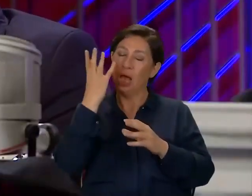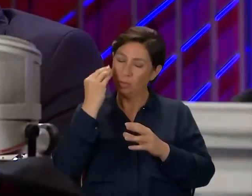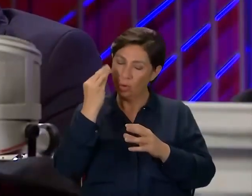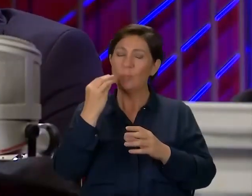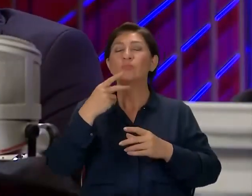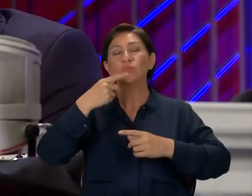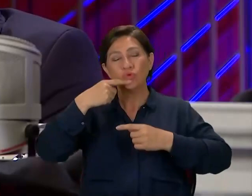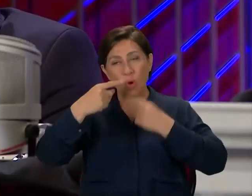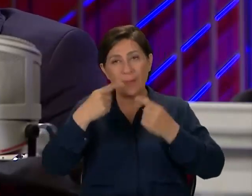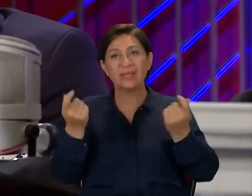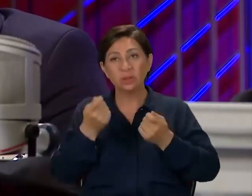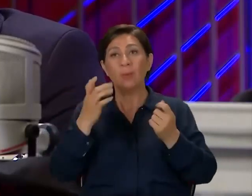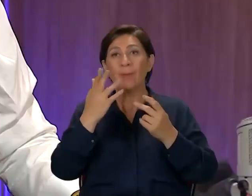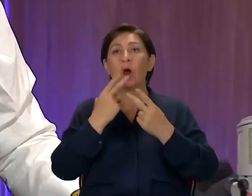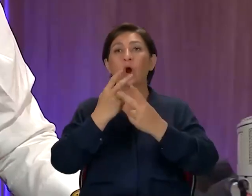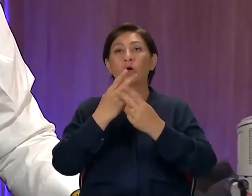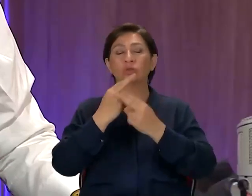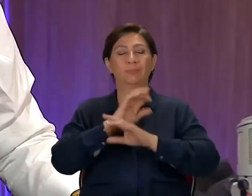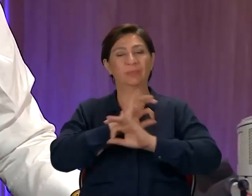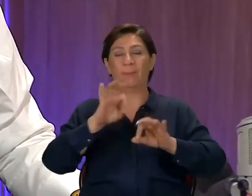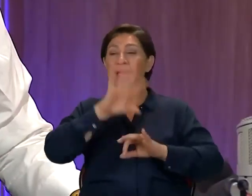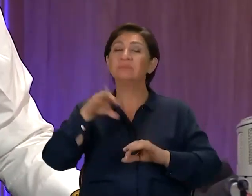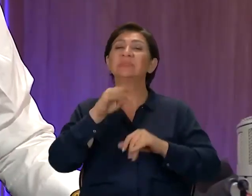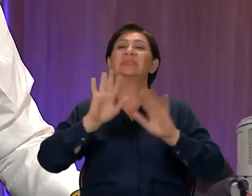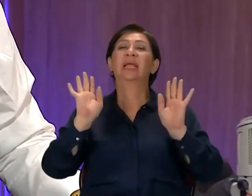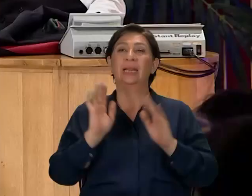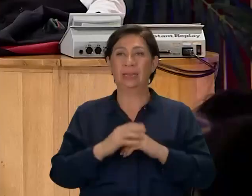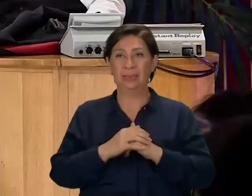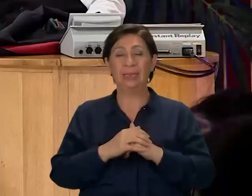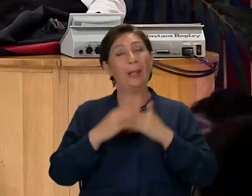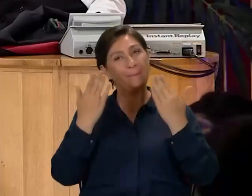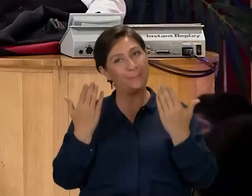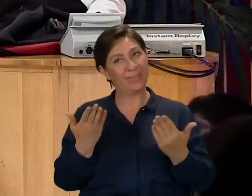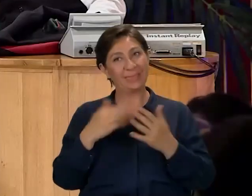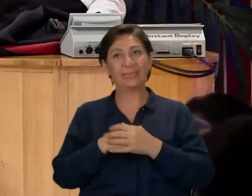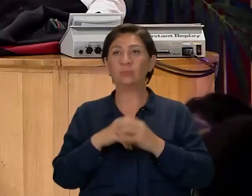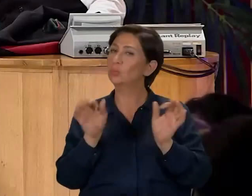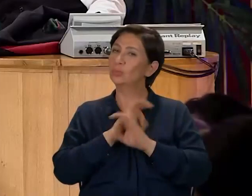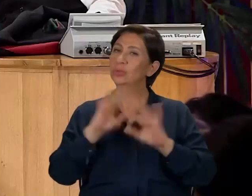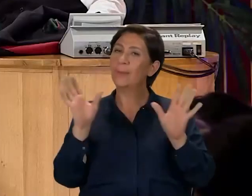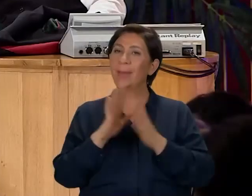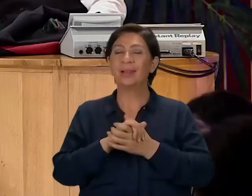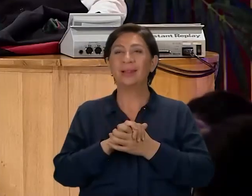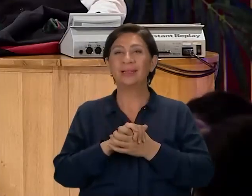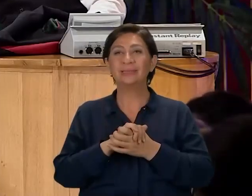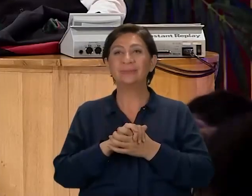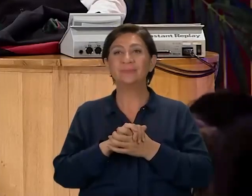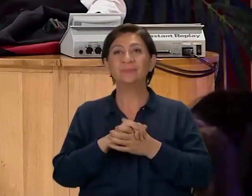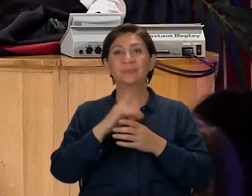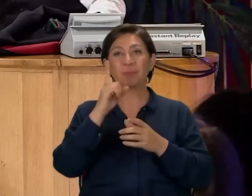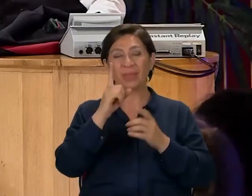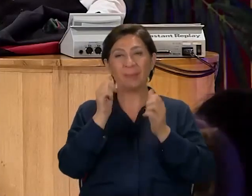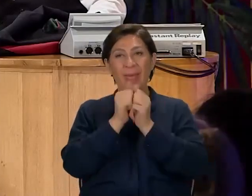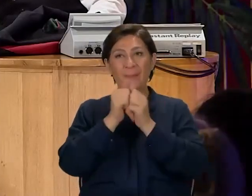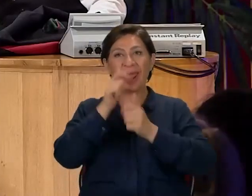anlıyorum, ama. Biliyorum evet ama konuşabildiğim hakim olduğum hepsi değil tabii ki. Peki. Mükemmel. Peki bir beraber